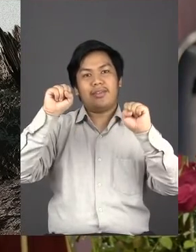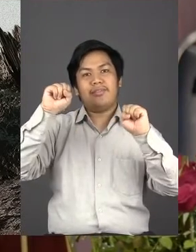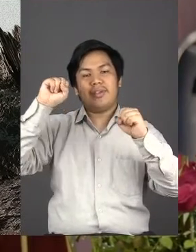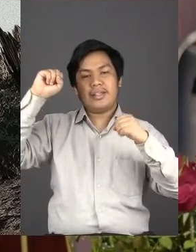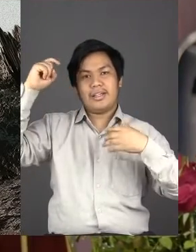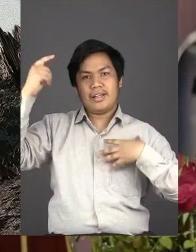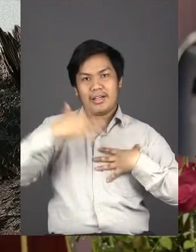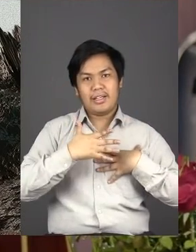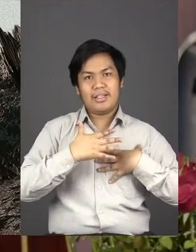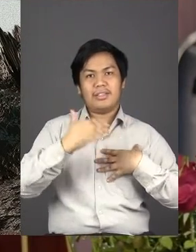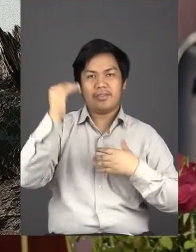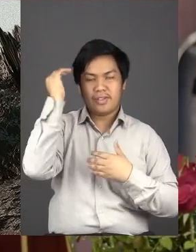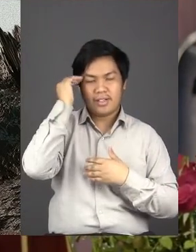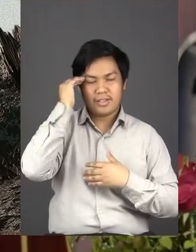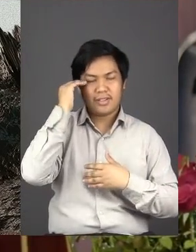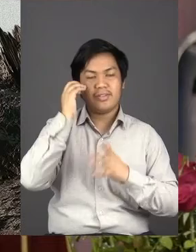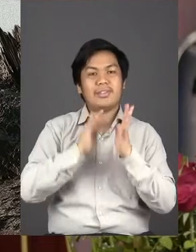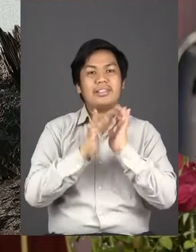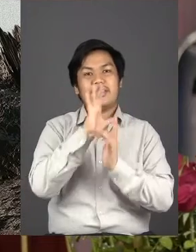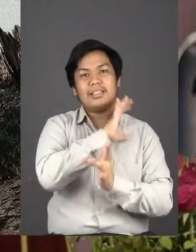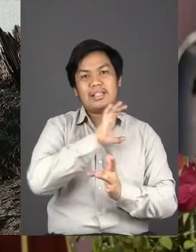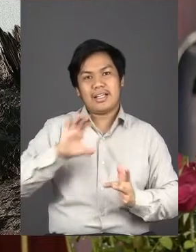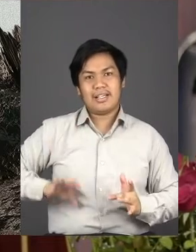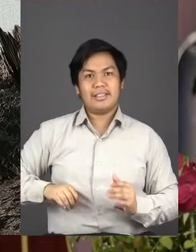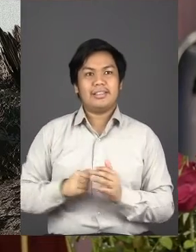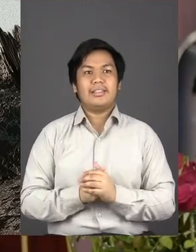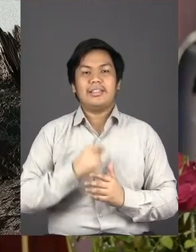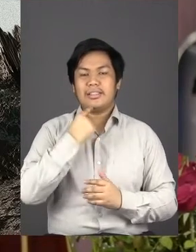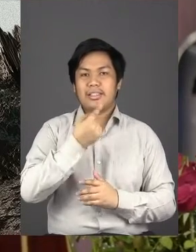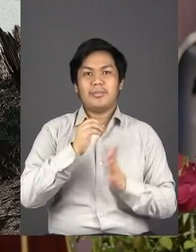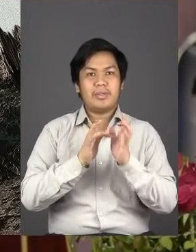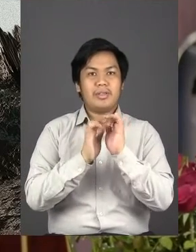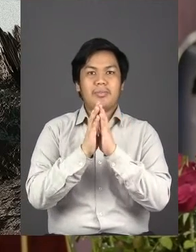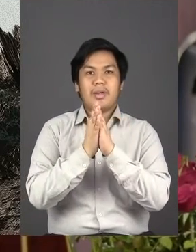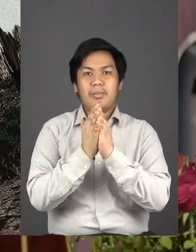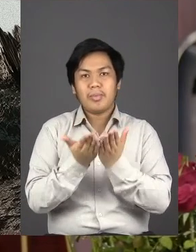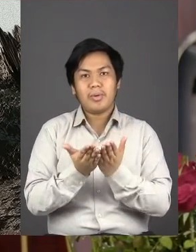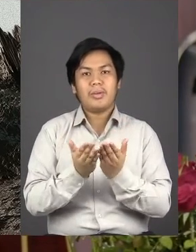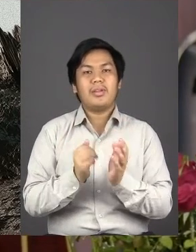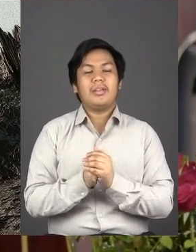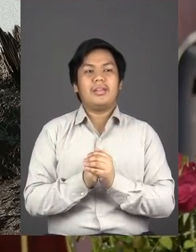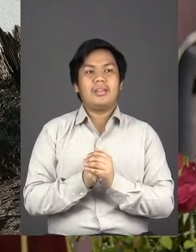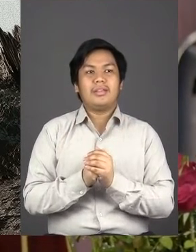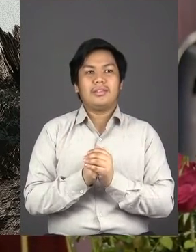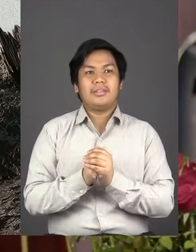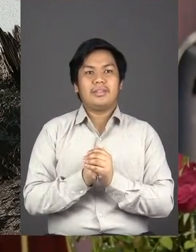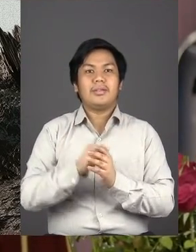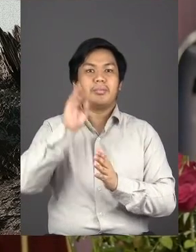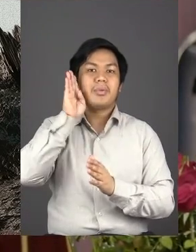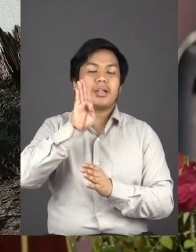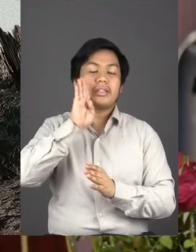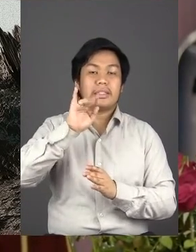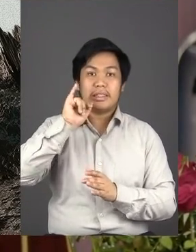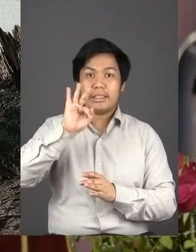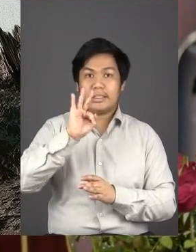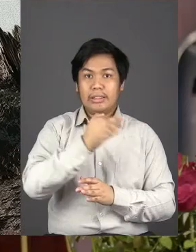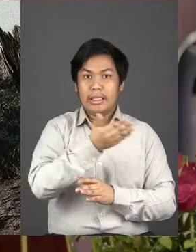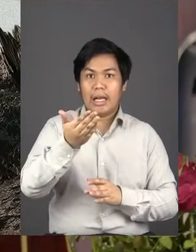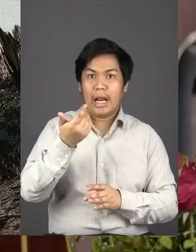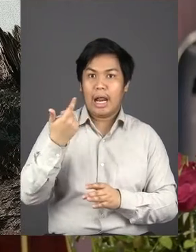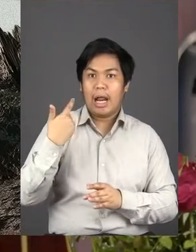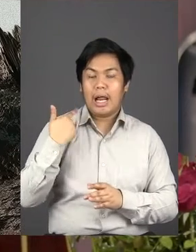pagkakilala sa Panginoon. Sabi sa Galatians 6, verses 1 and 2, brothers, if anyone is caught in